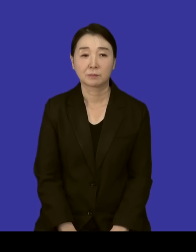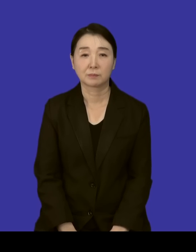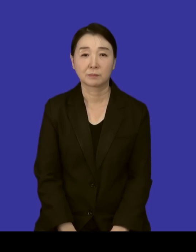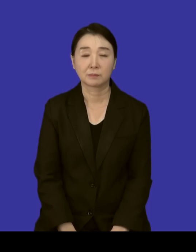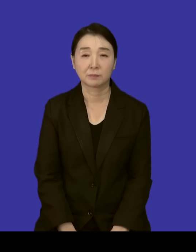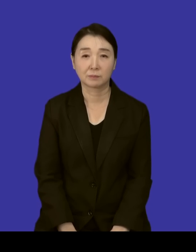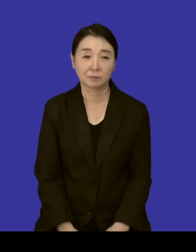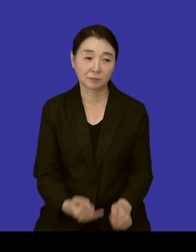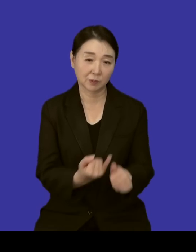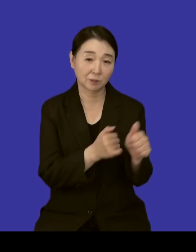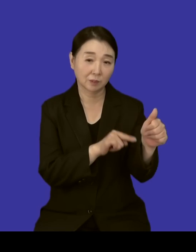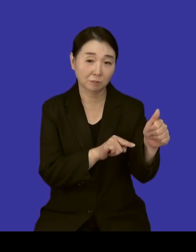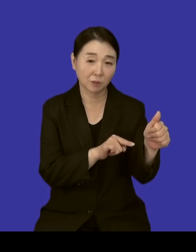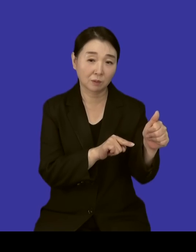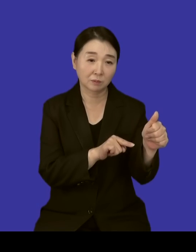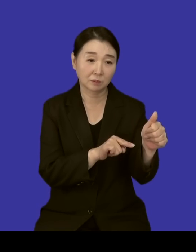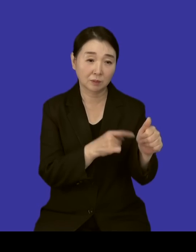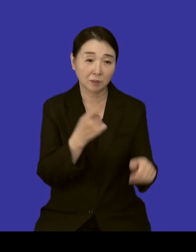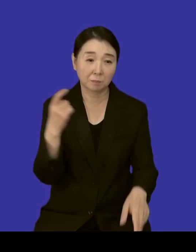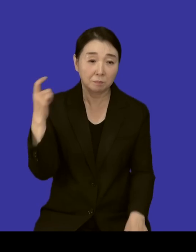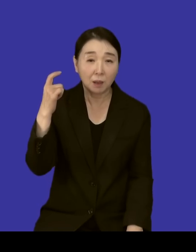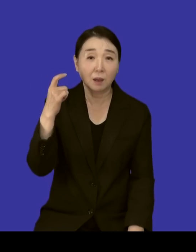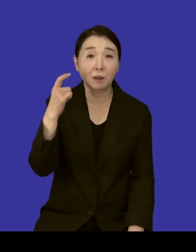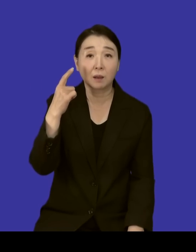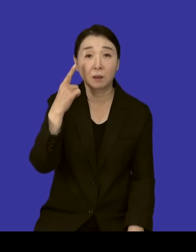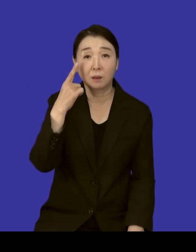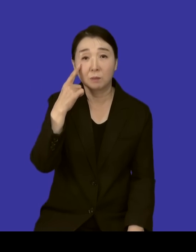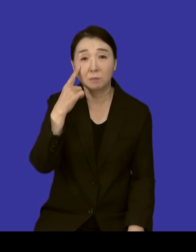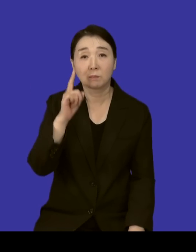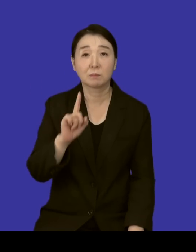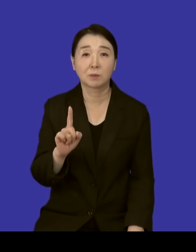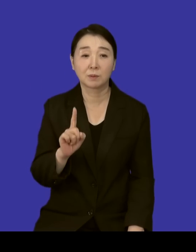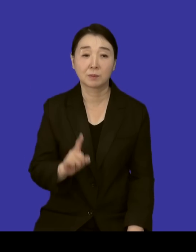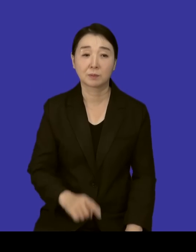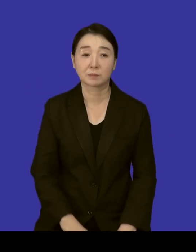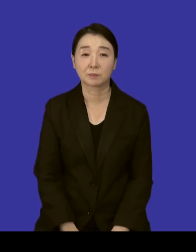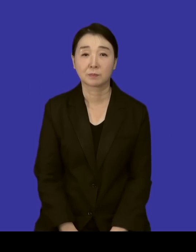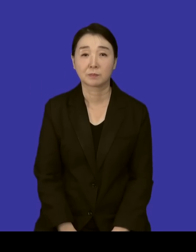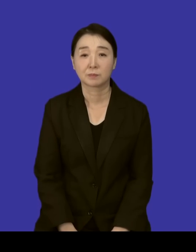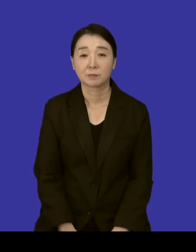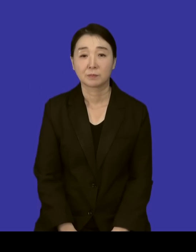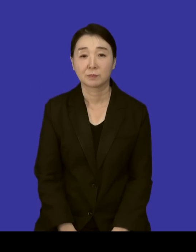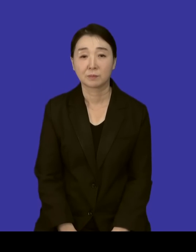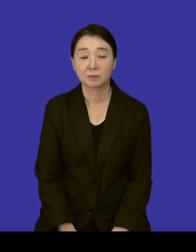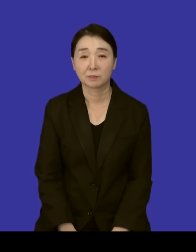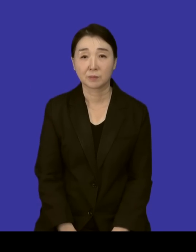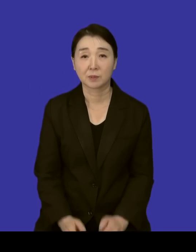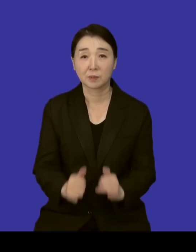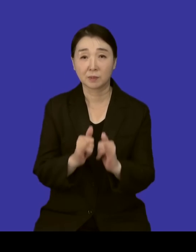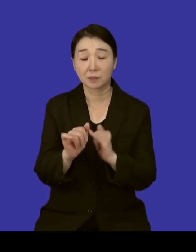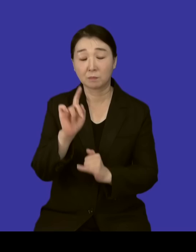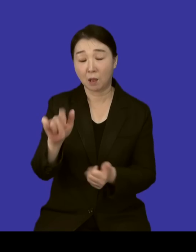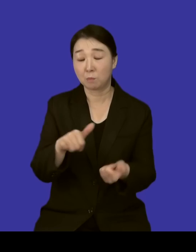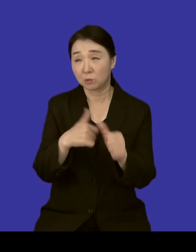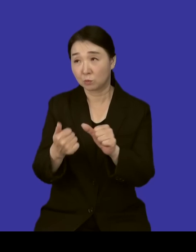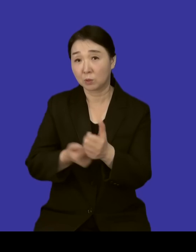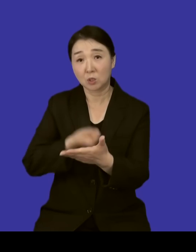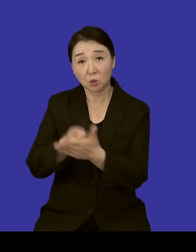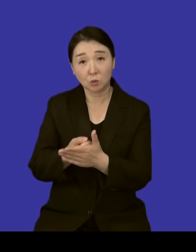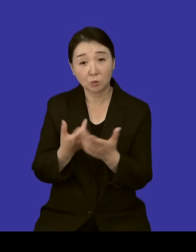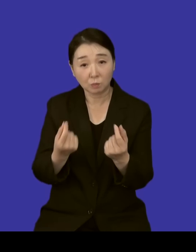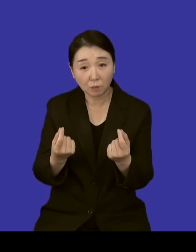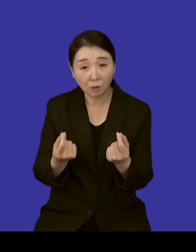이 남편이 그 얘기를 딱 들으면서부터 사람이 한 번 죽는 건 정한이치인데